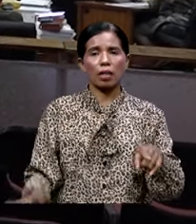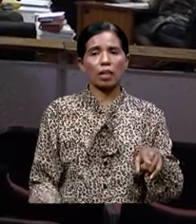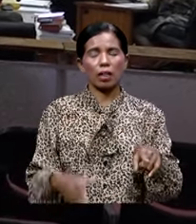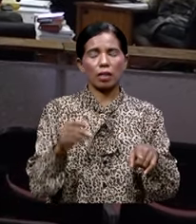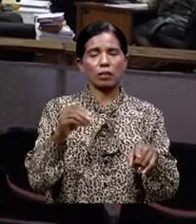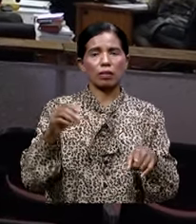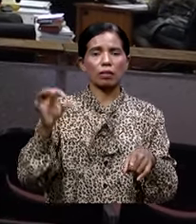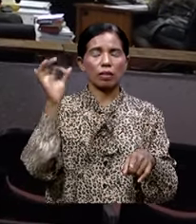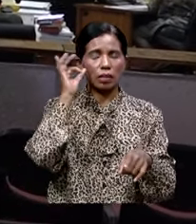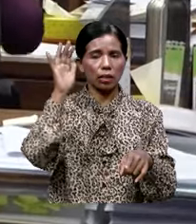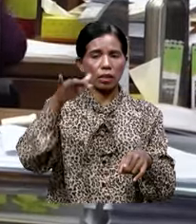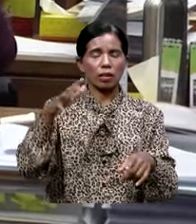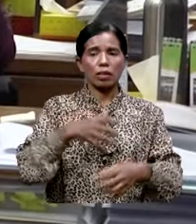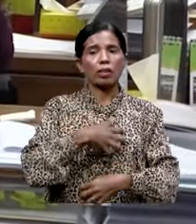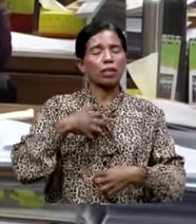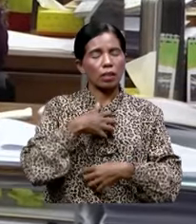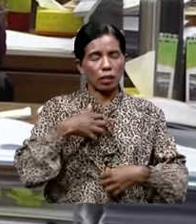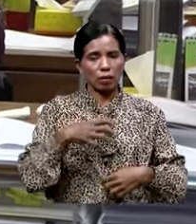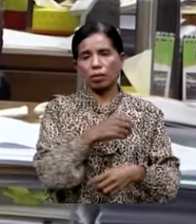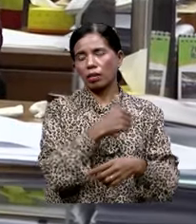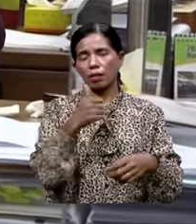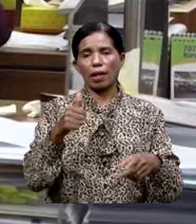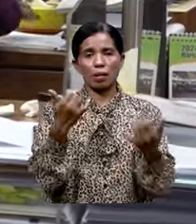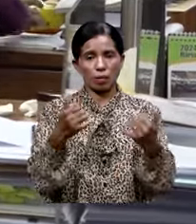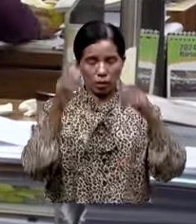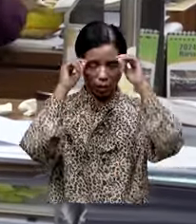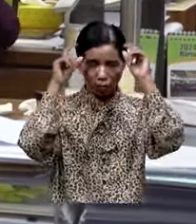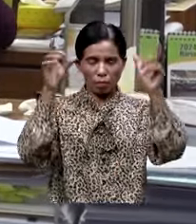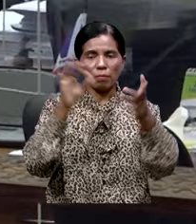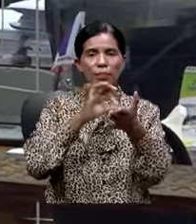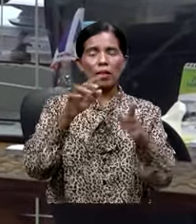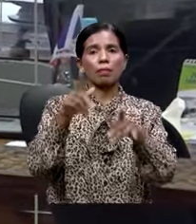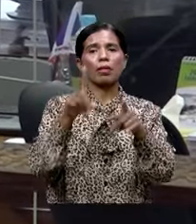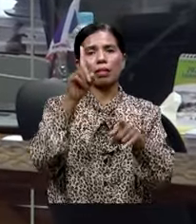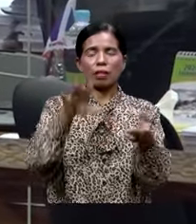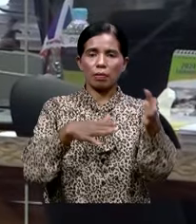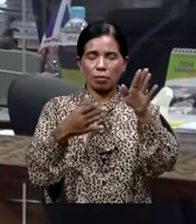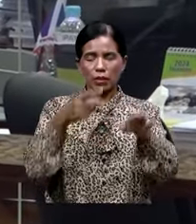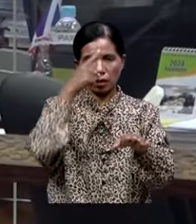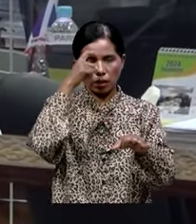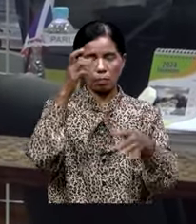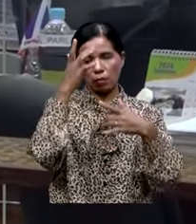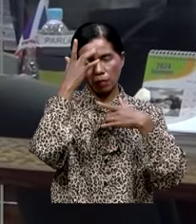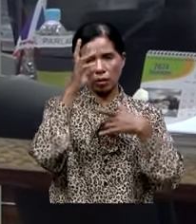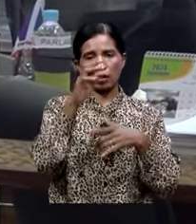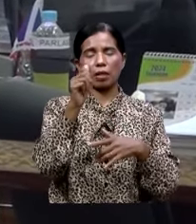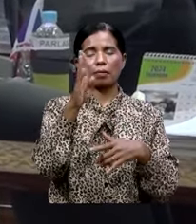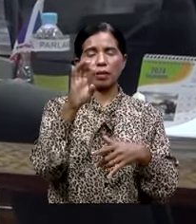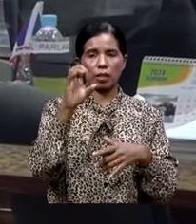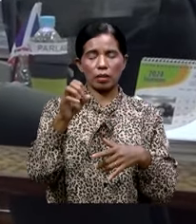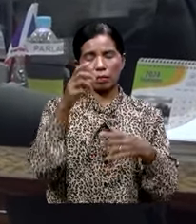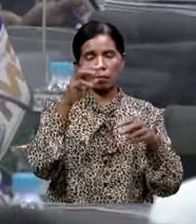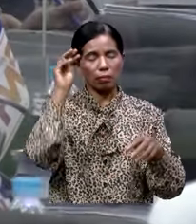niki lekirauk no seluktan dadaung ne Timor Leste registaona emaida mate tamba moras rabies no ministeru Saudi resista